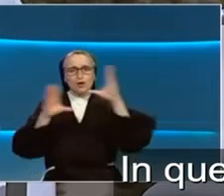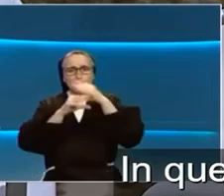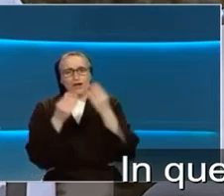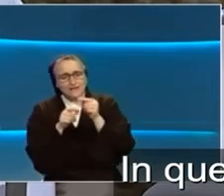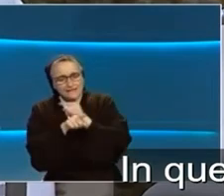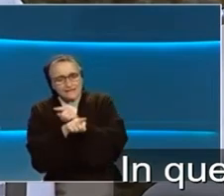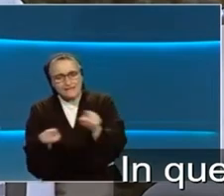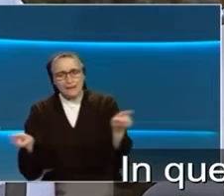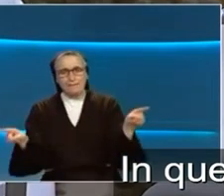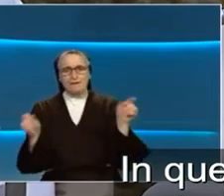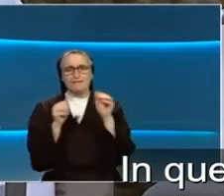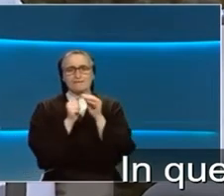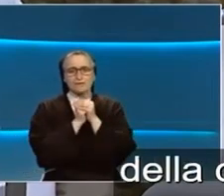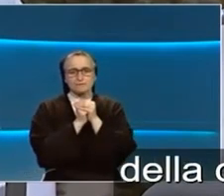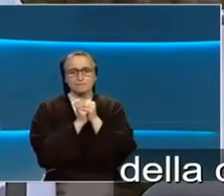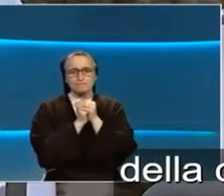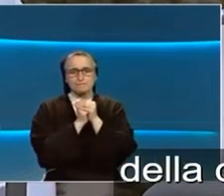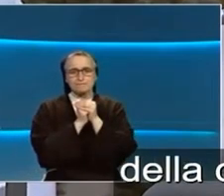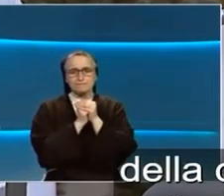기도하고 있습니다.